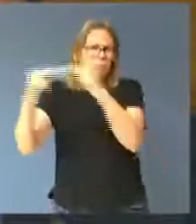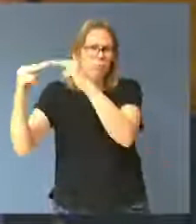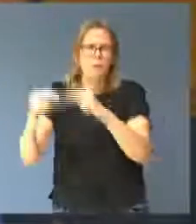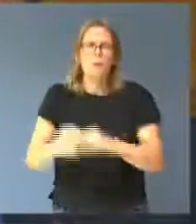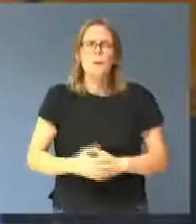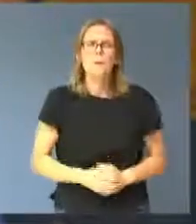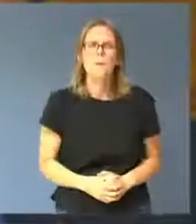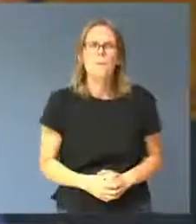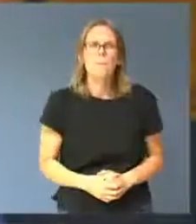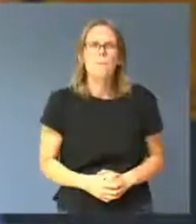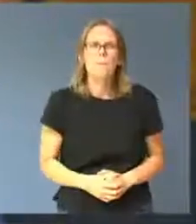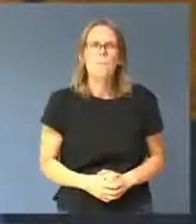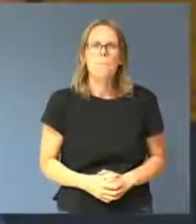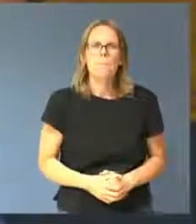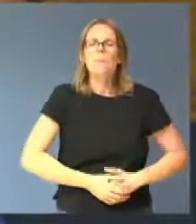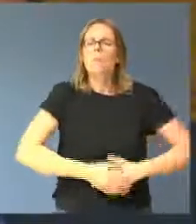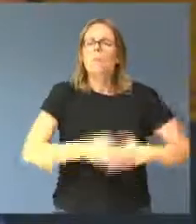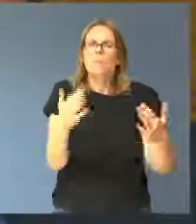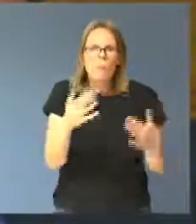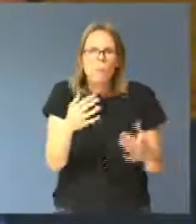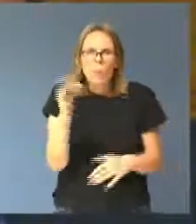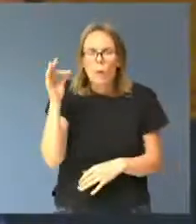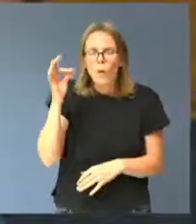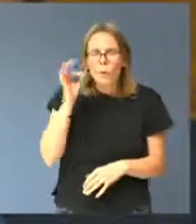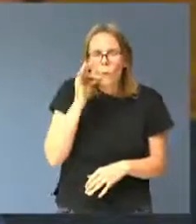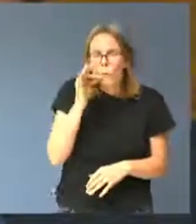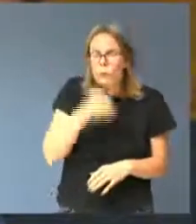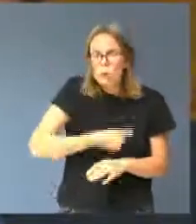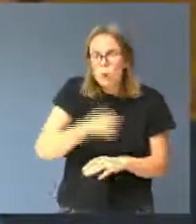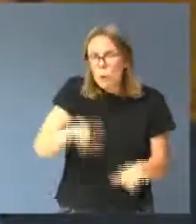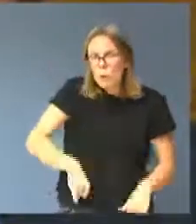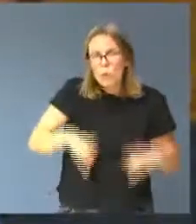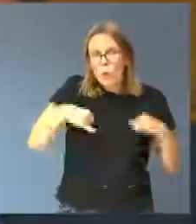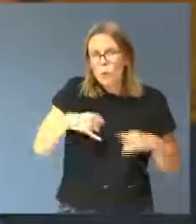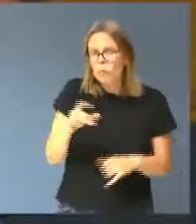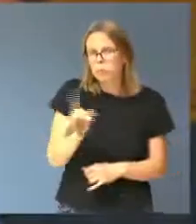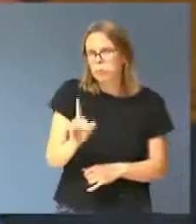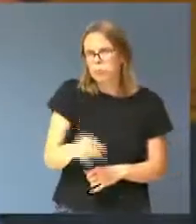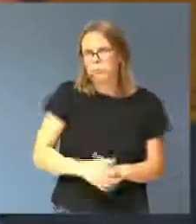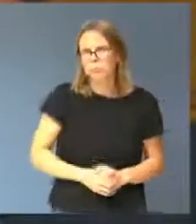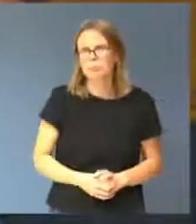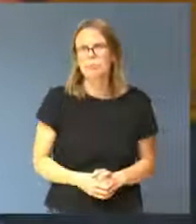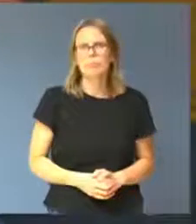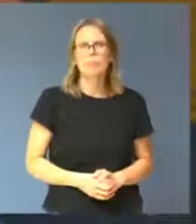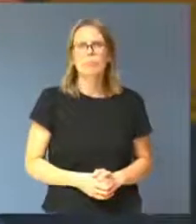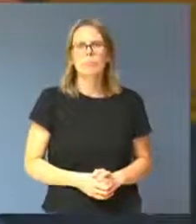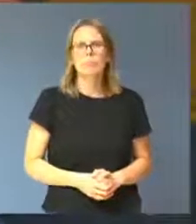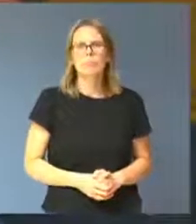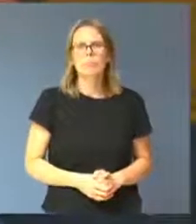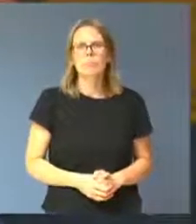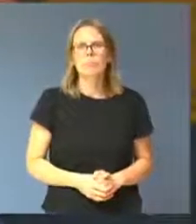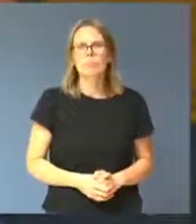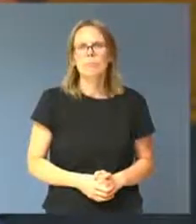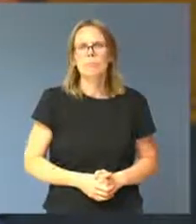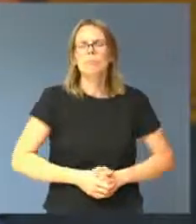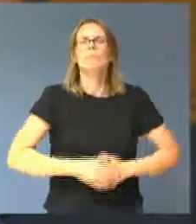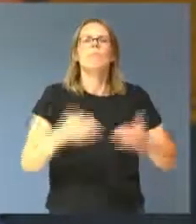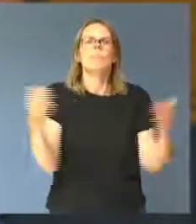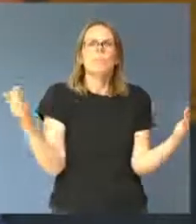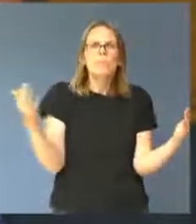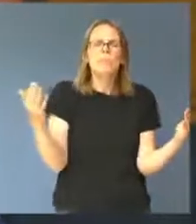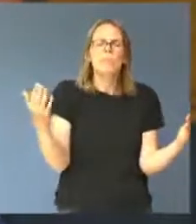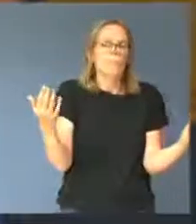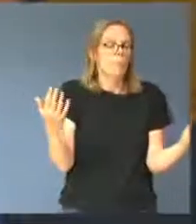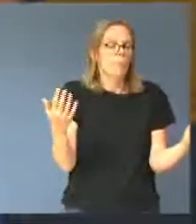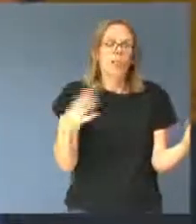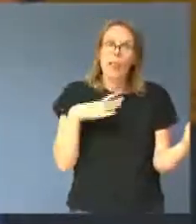De la même manière, on parle de la jeunesse, il n'y a pas que des jeunes qui consomment du cannabis. Mais au-delà de la question sécuritaire, il y a la